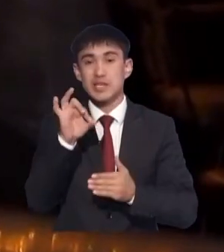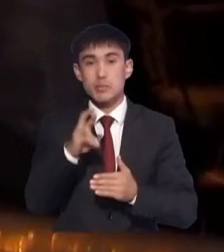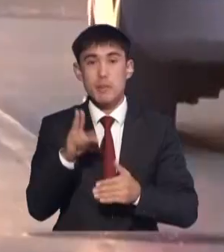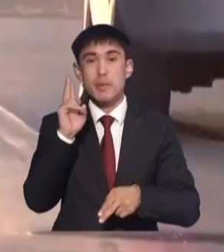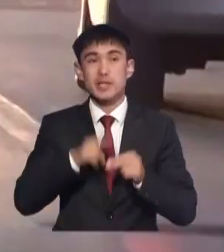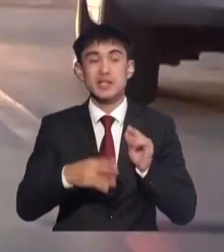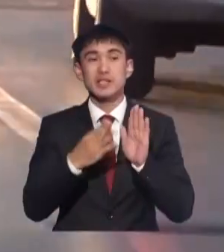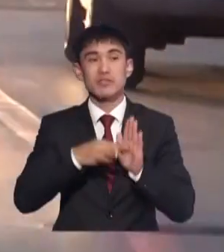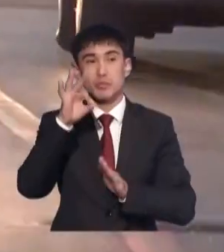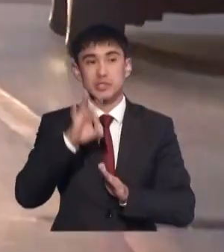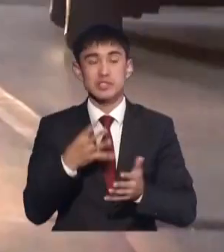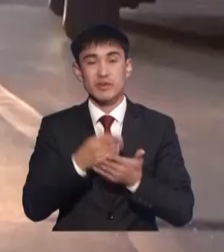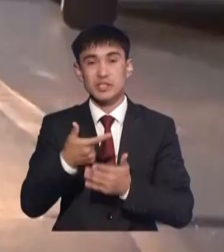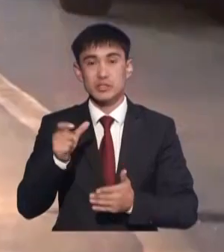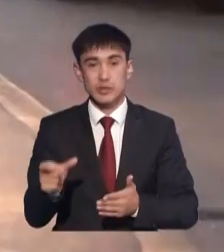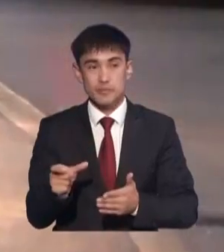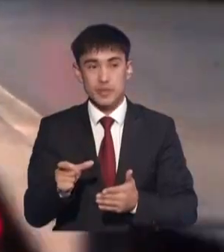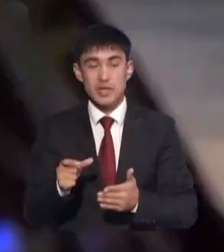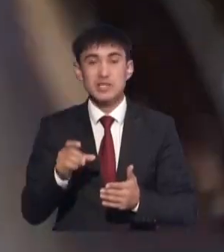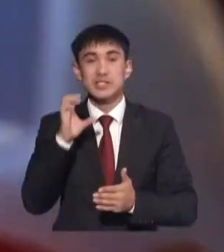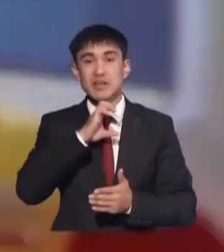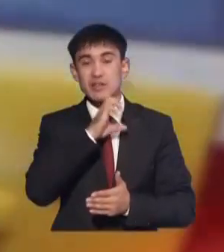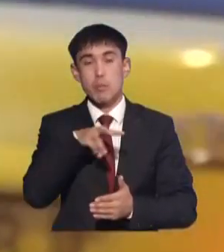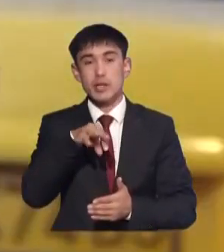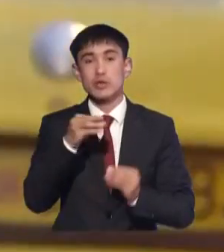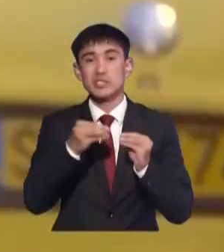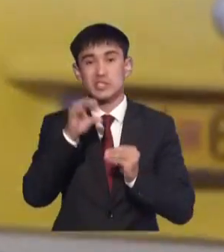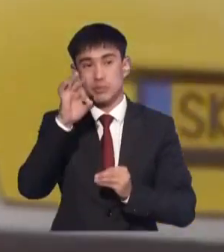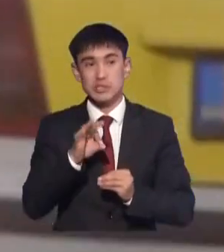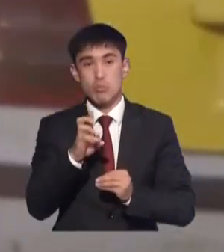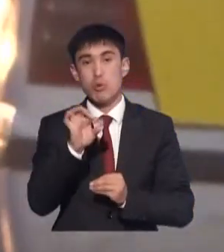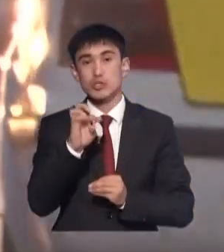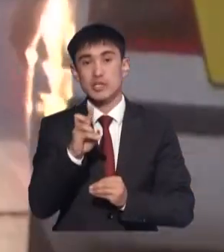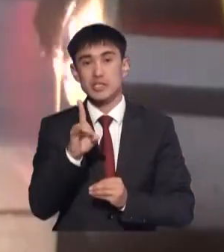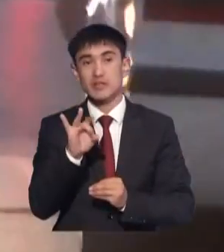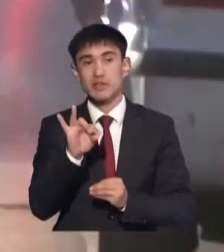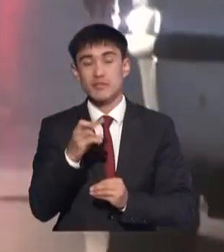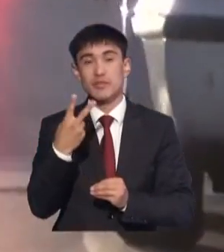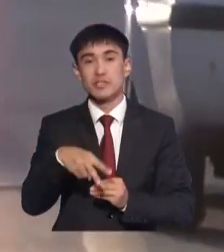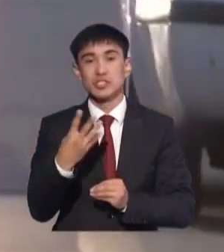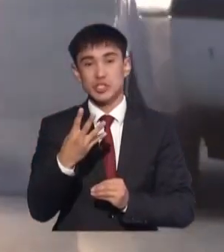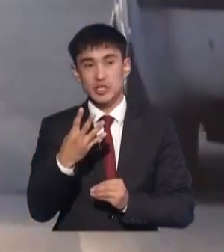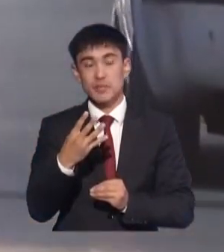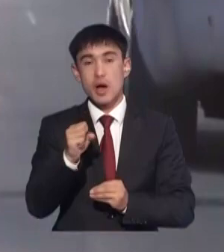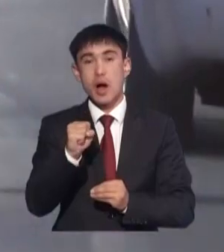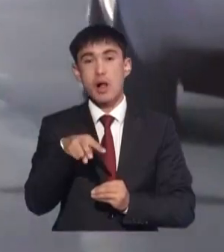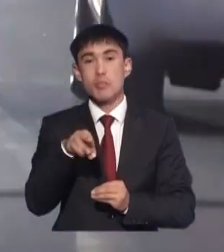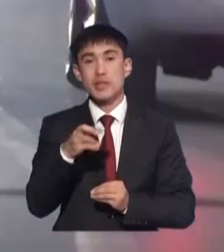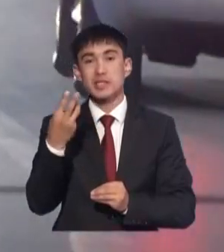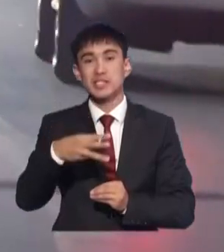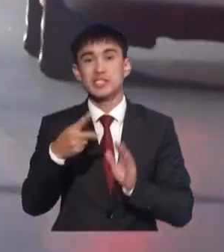потеряла 9% своих граждан, Северная Македония – 10%, Босния и Герцеговина – 24%, а Албания